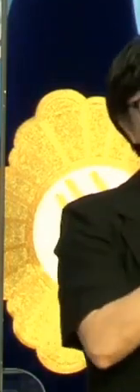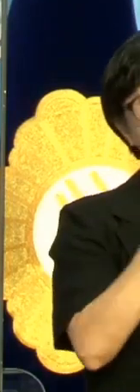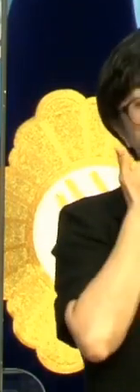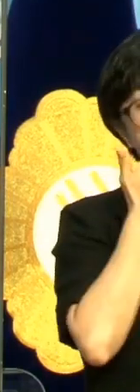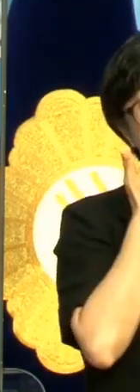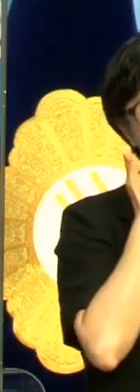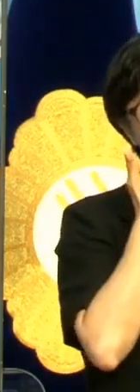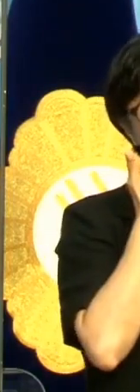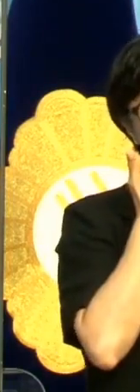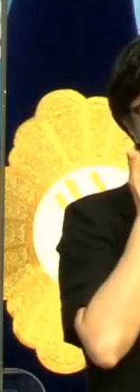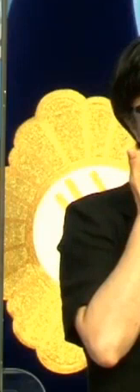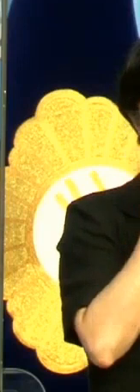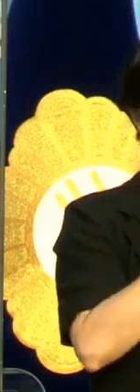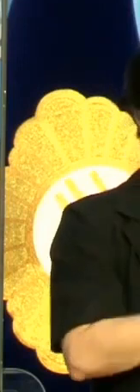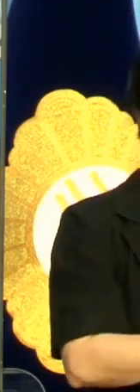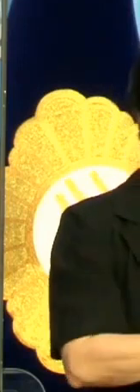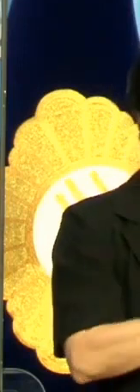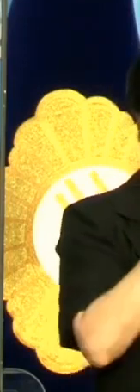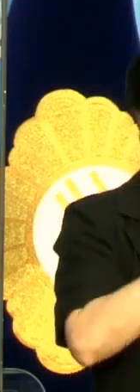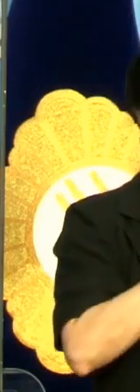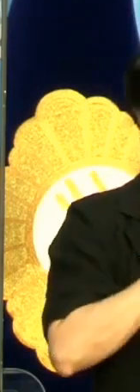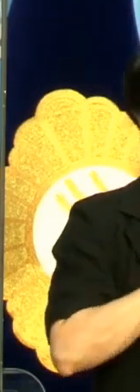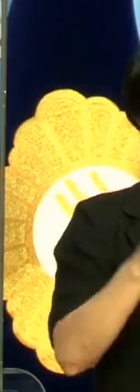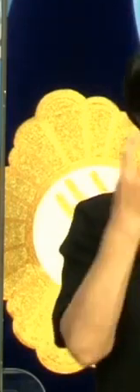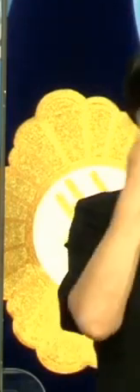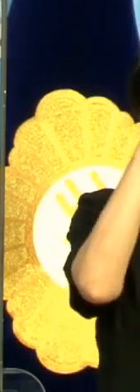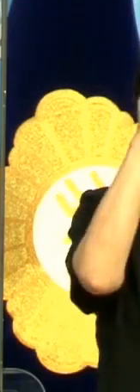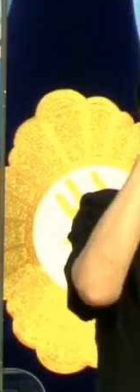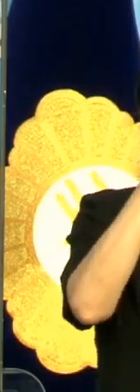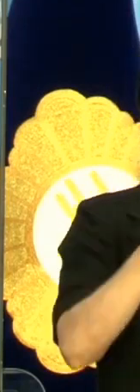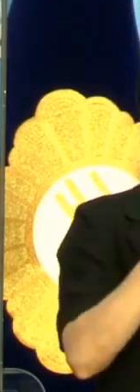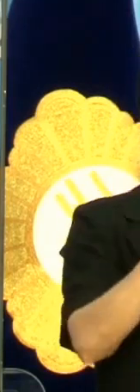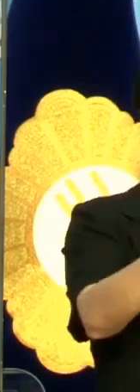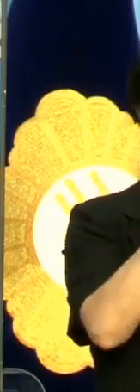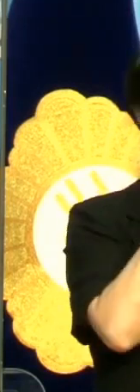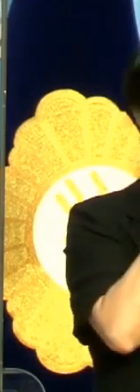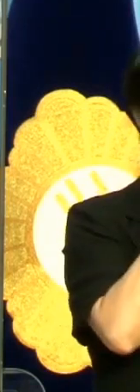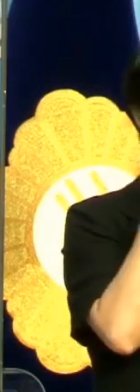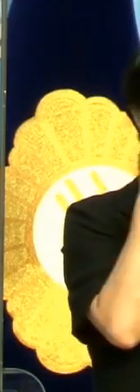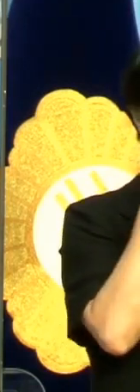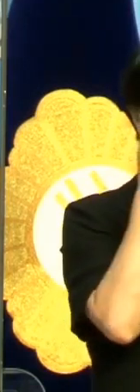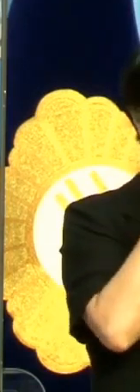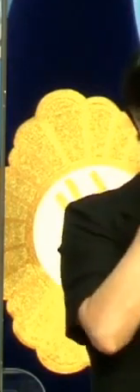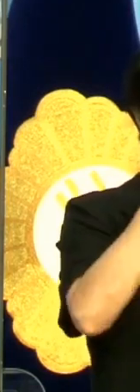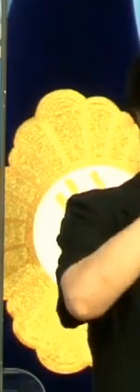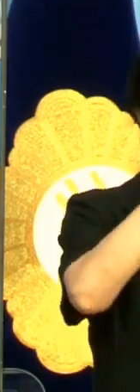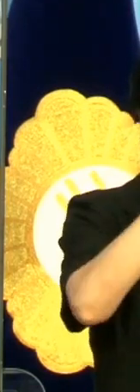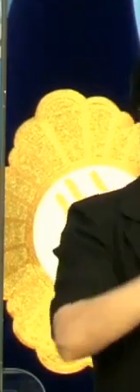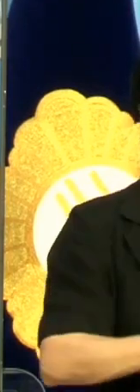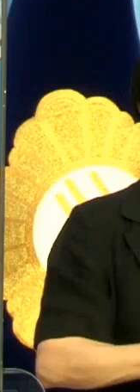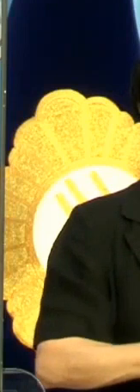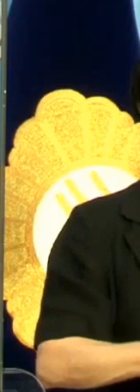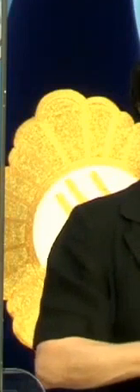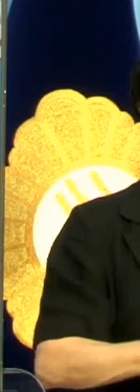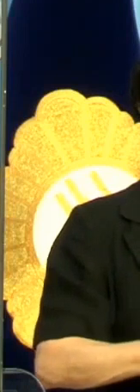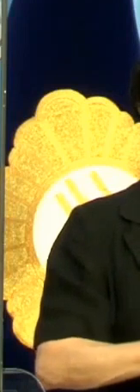것이다 이렇게 얘기하고 나머지는 이제 검찰 수사가 진행 중이기 때문에 자세한 어